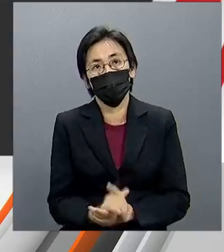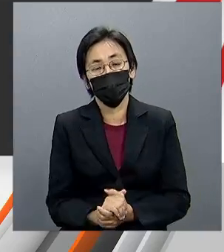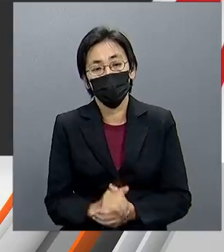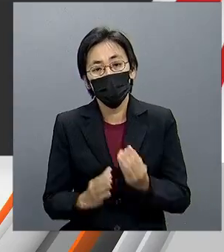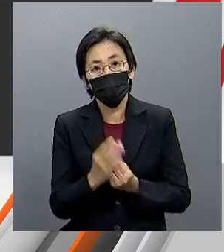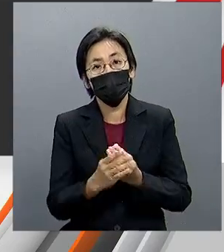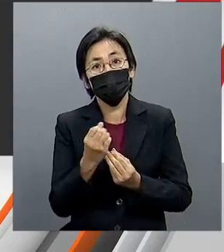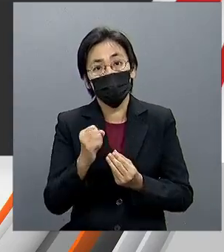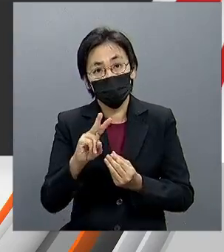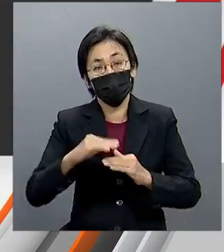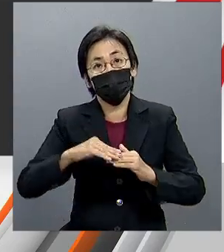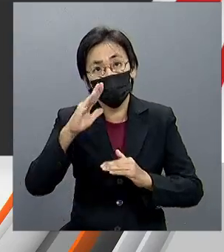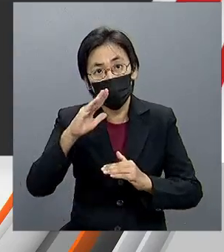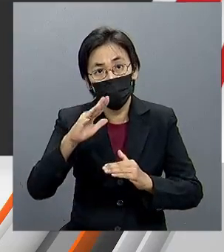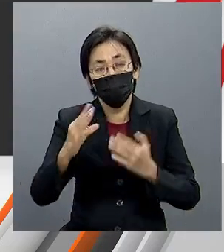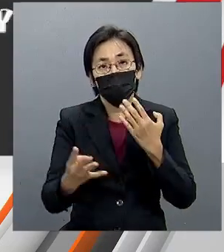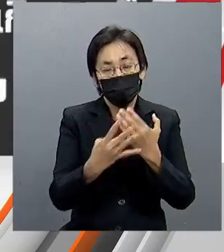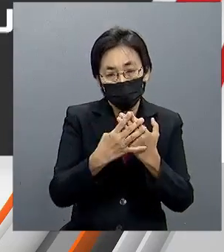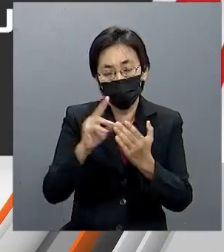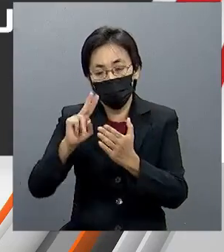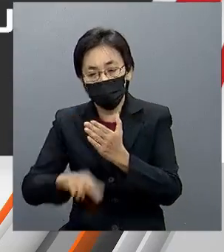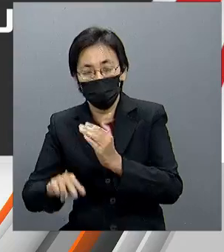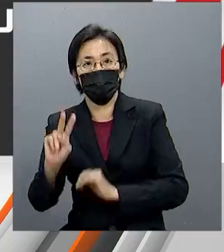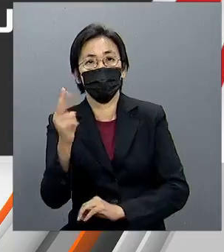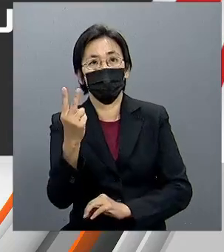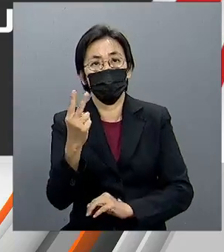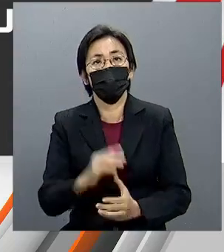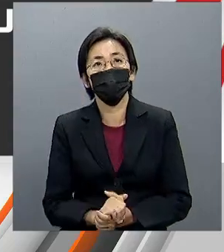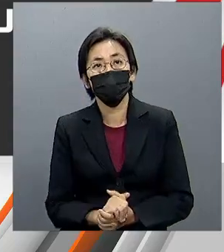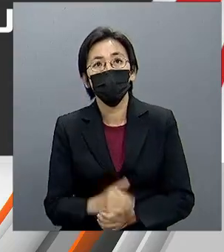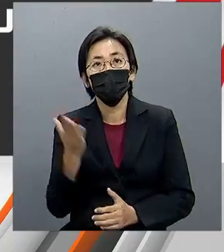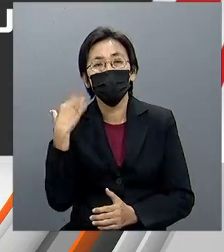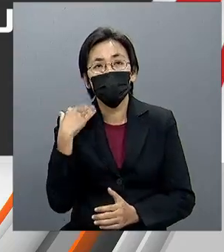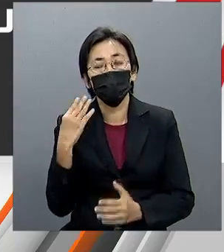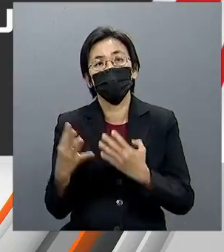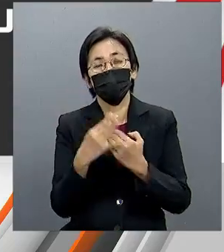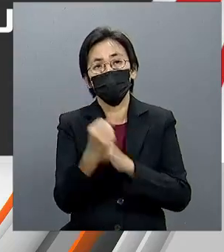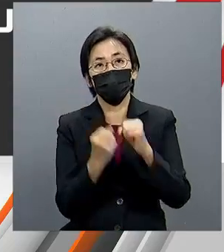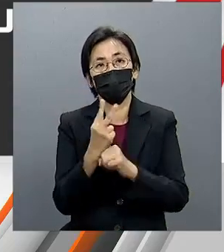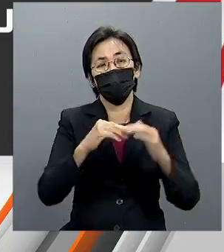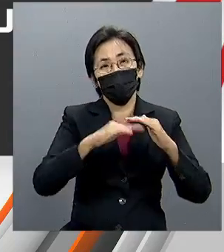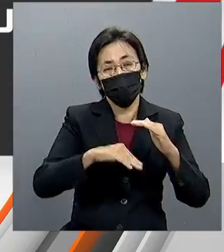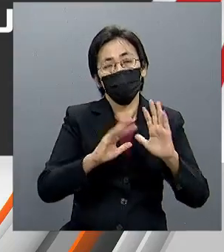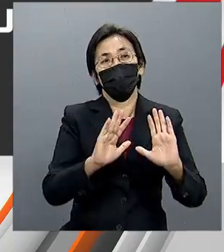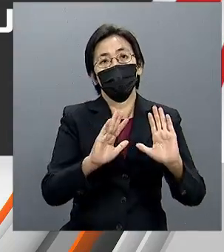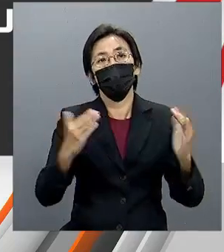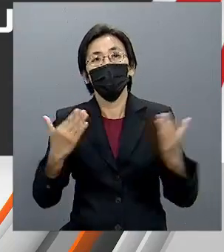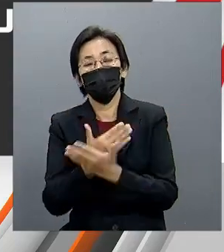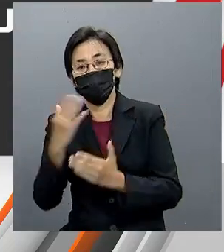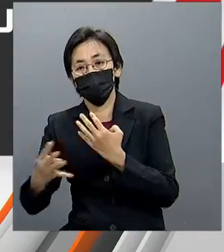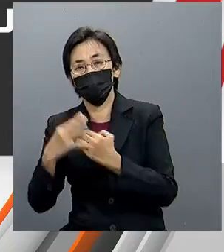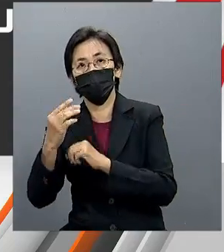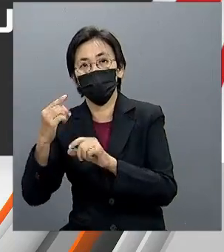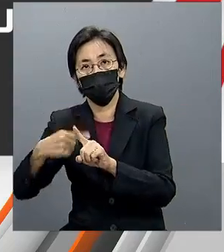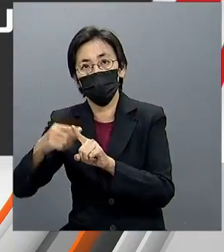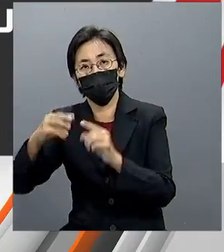มีโทษทั้งจำและปรับแต่บทลงโทษลดลงจากจำคุกไม่เกิน3ปีเป็นจำคุกไม่เกิน6เดือนปรับไม่เกิน 10,000